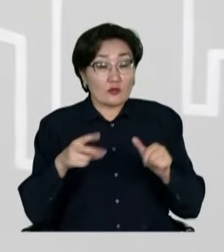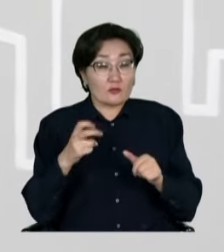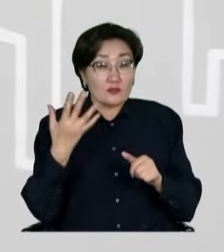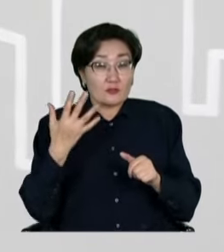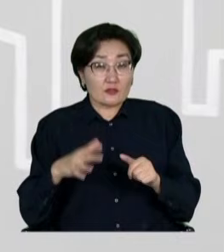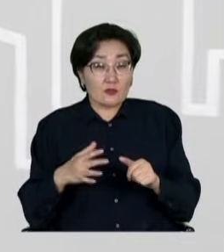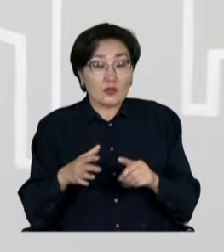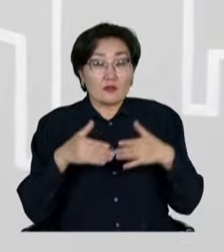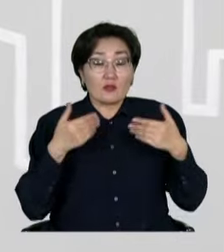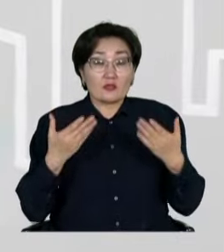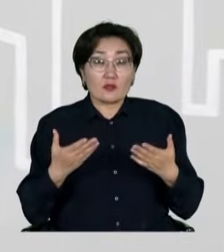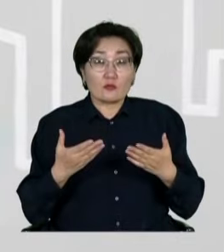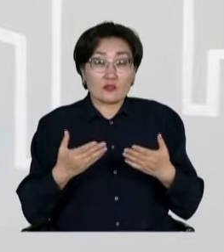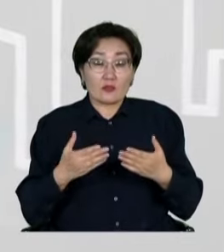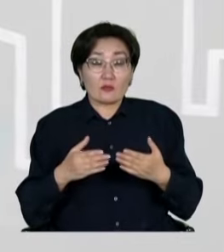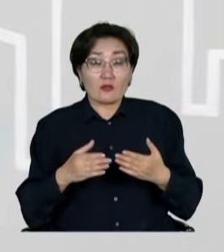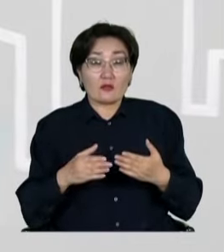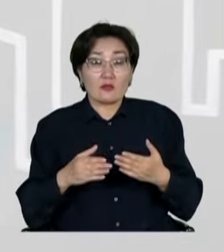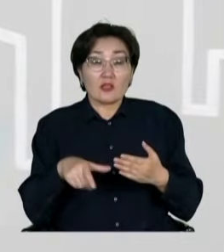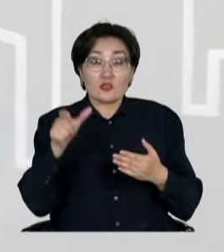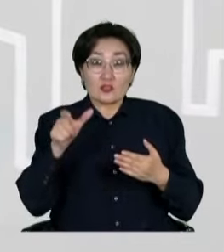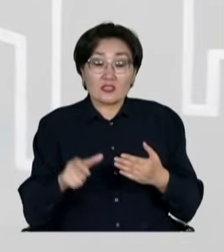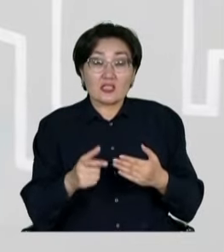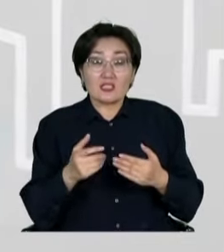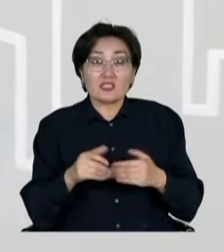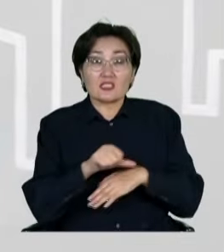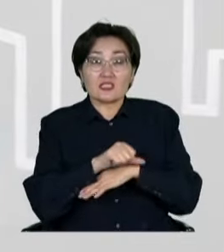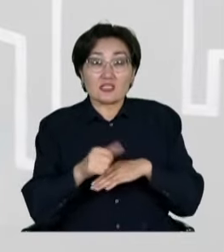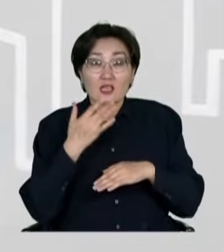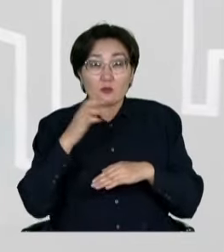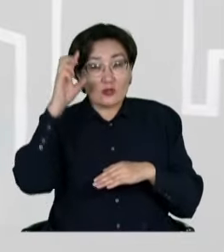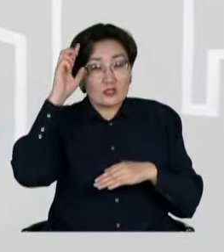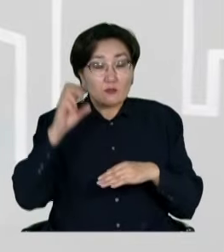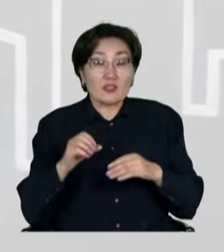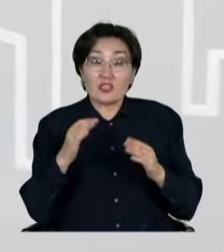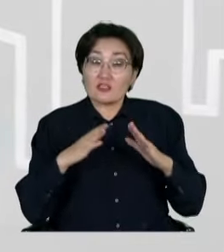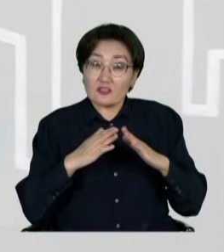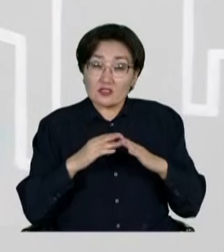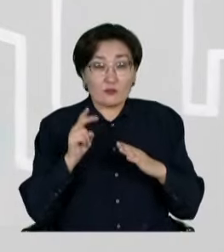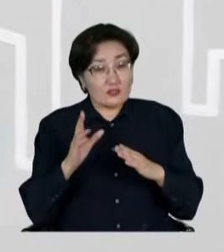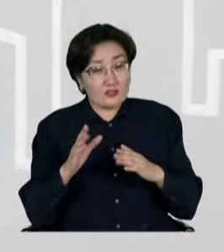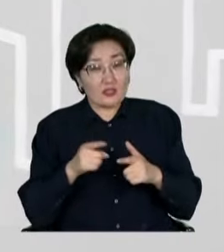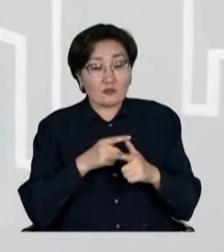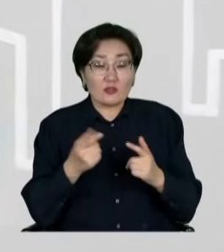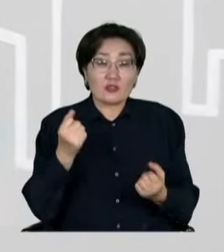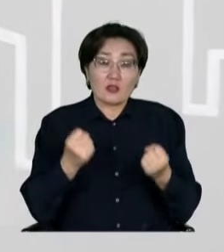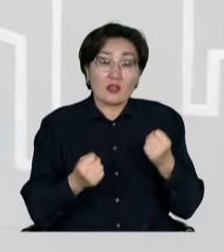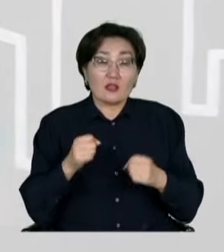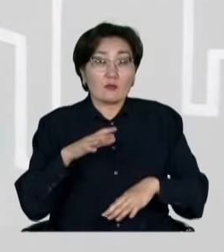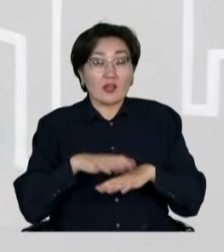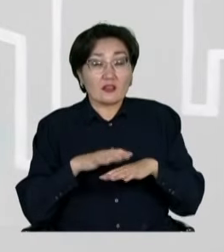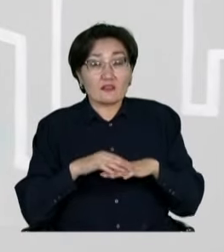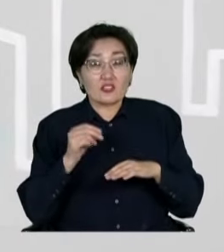у физического лица за рубежом, получается, недвижимости, транспорта, денег на банковских счетах